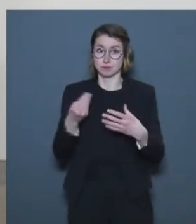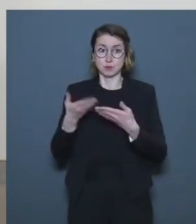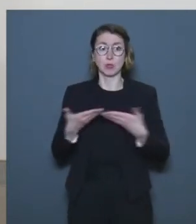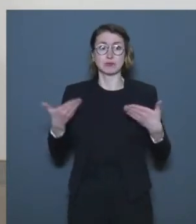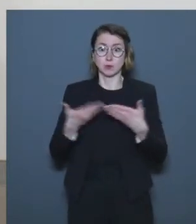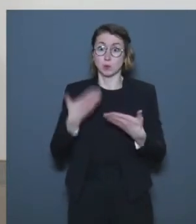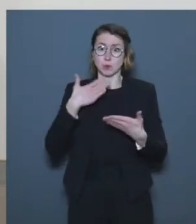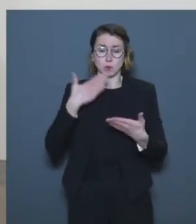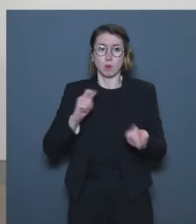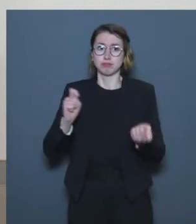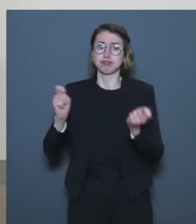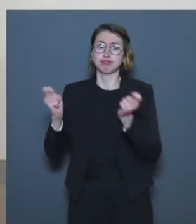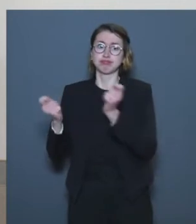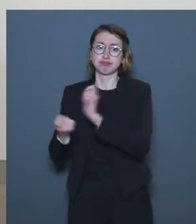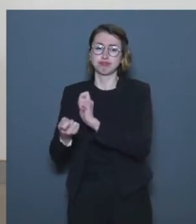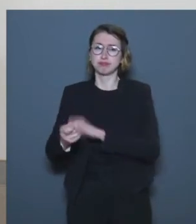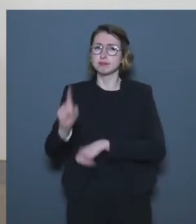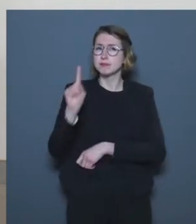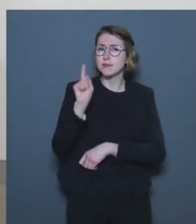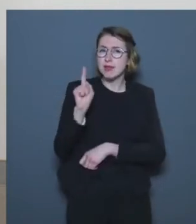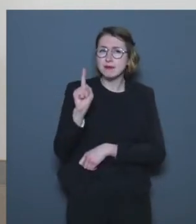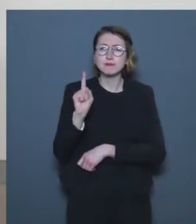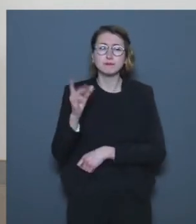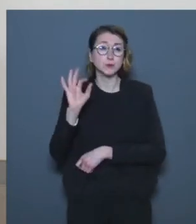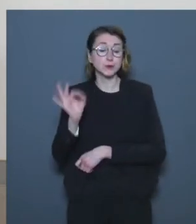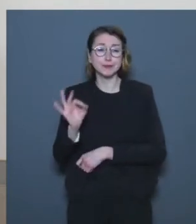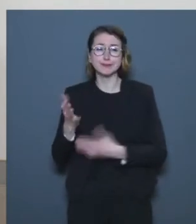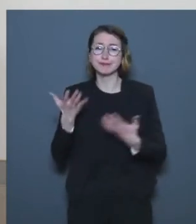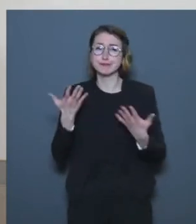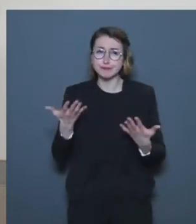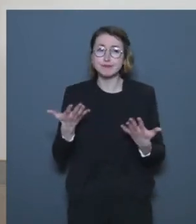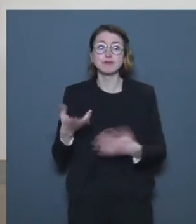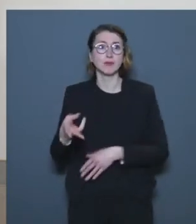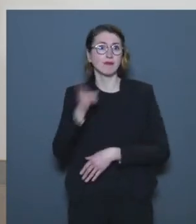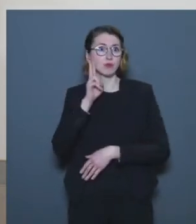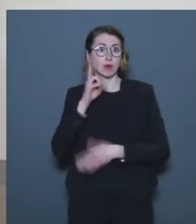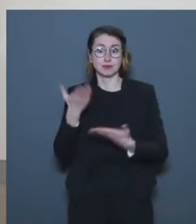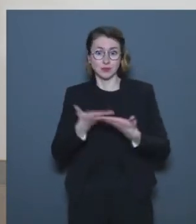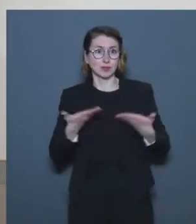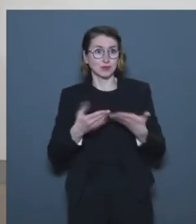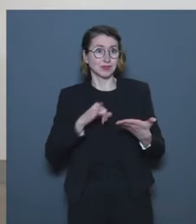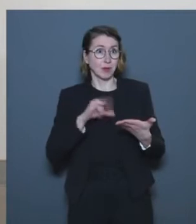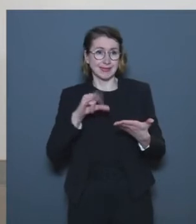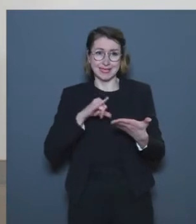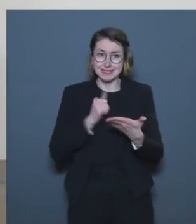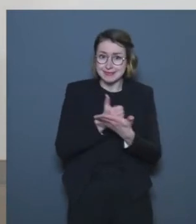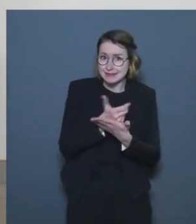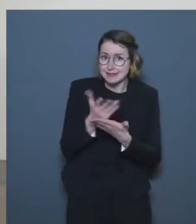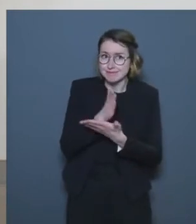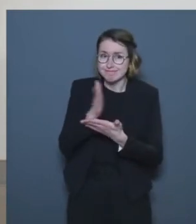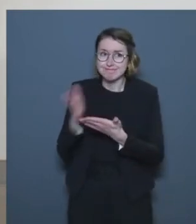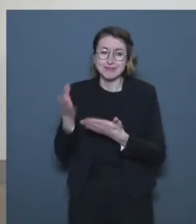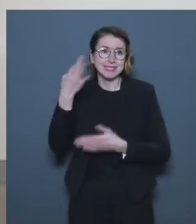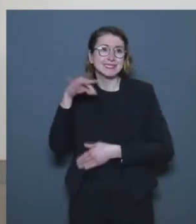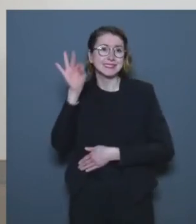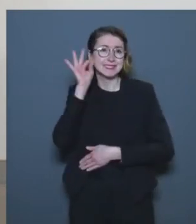c'est clair que la situation avantageuse dans laquelle on est, qu'il y a quelques risques. Et un des risques, c'est le fait